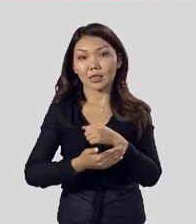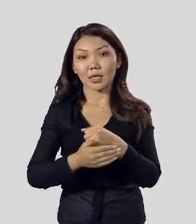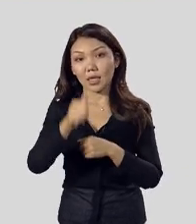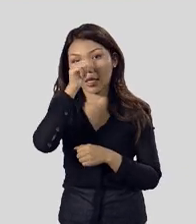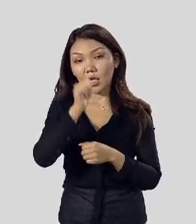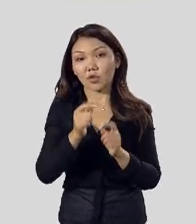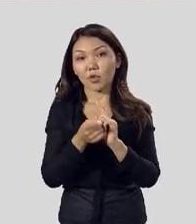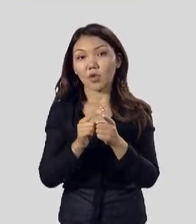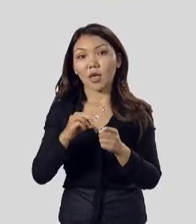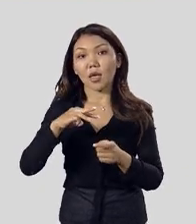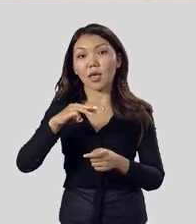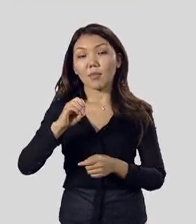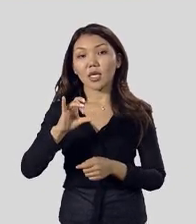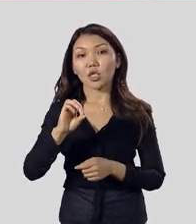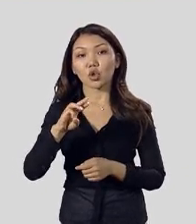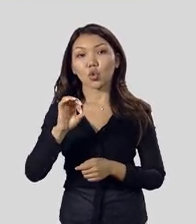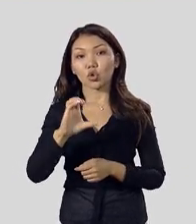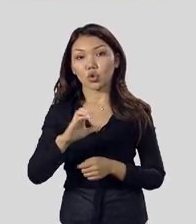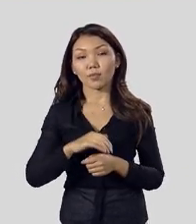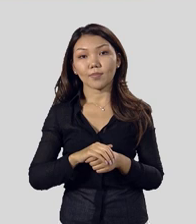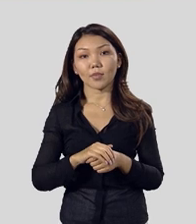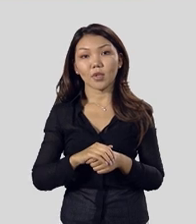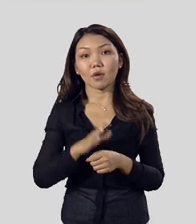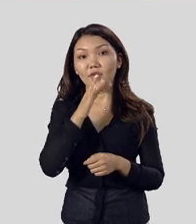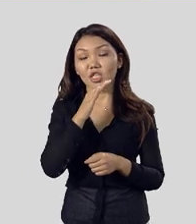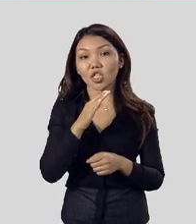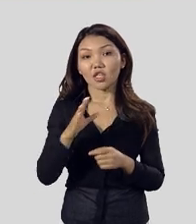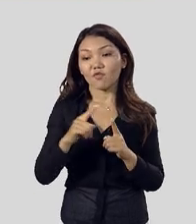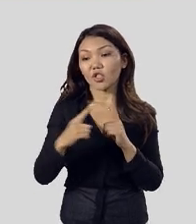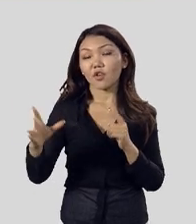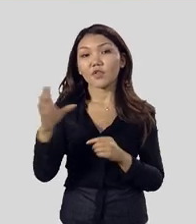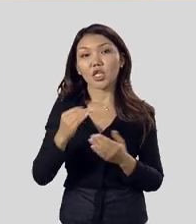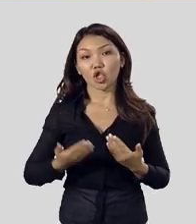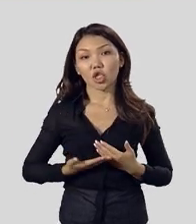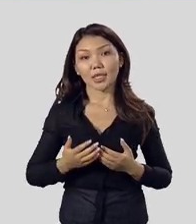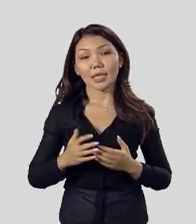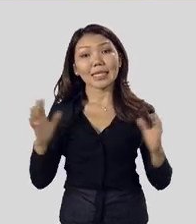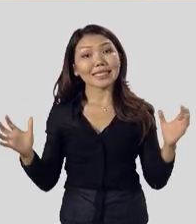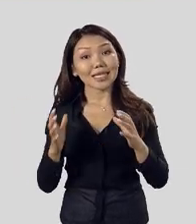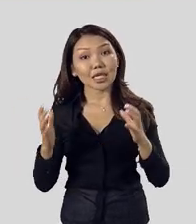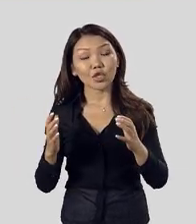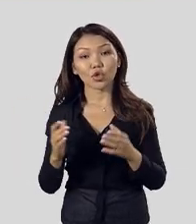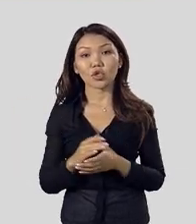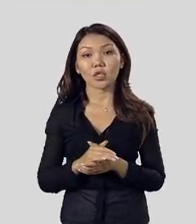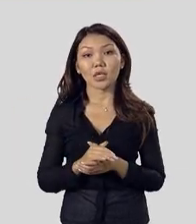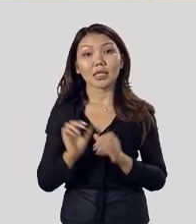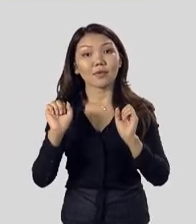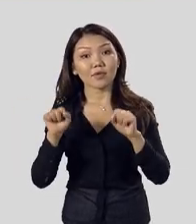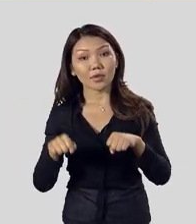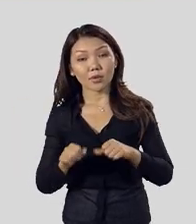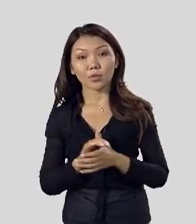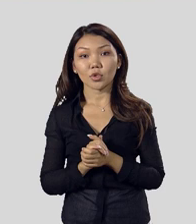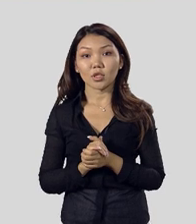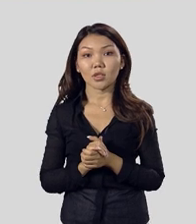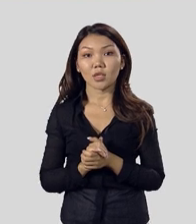стас ткань растений течение всей жизни сохраняющая способность к образованию новых